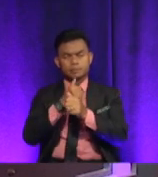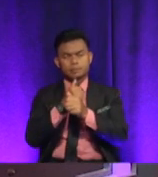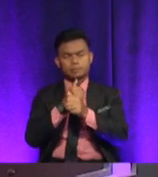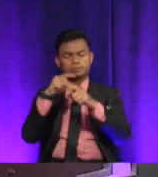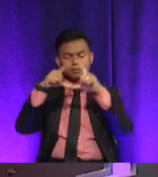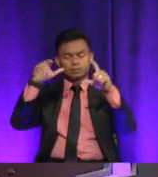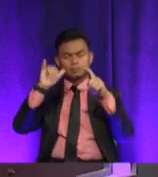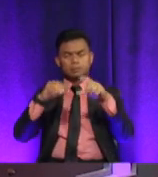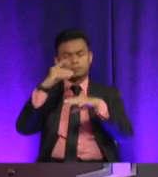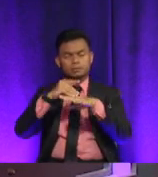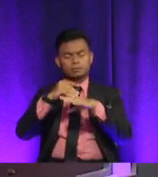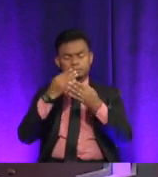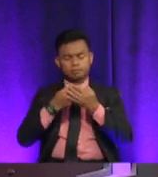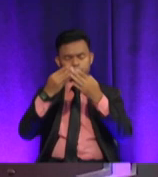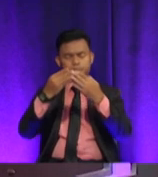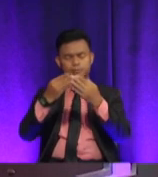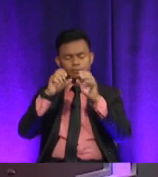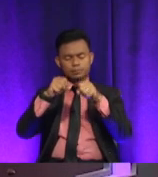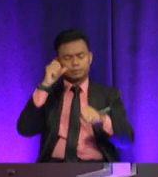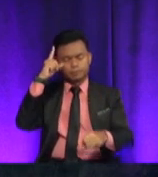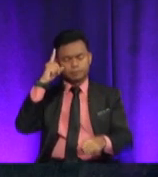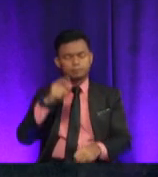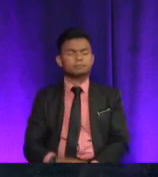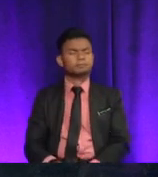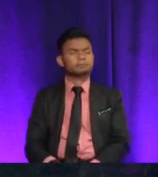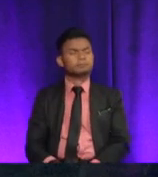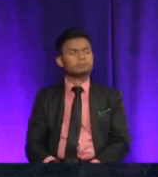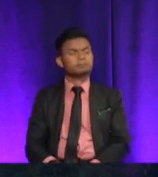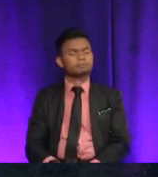diberi Oke boleh paham main boleh